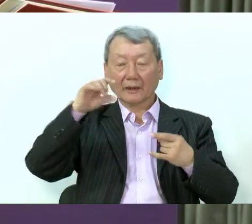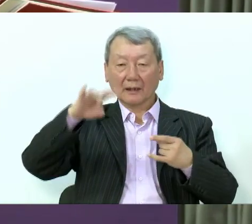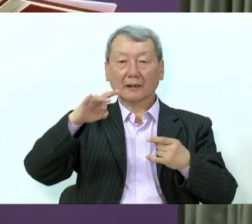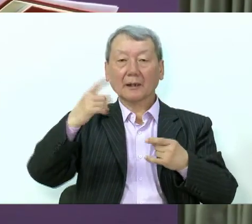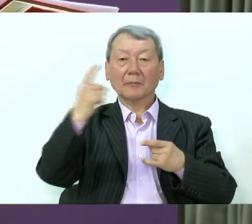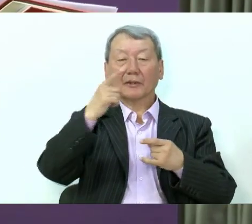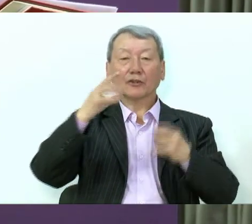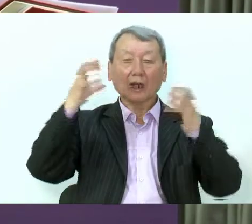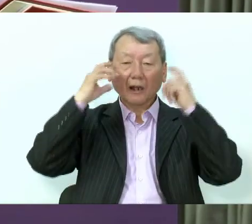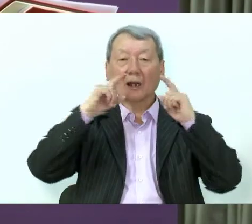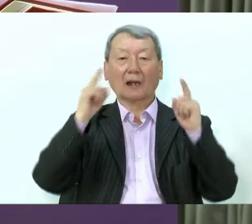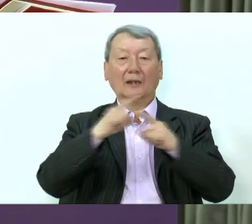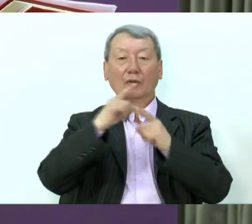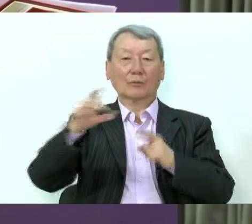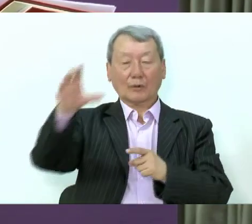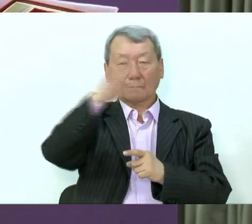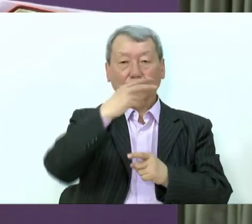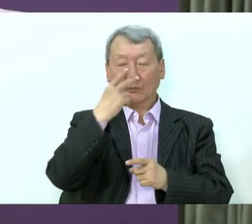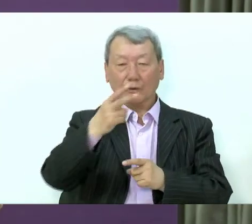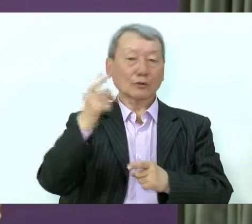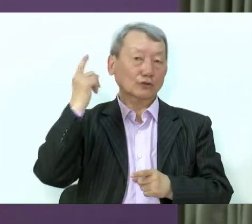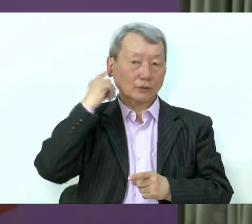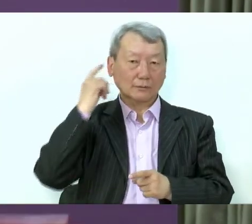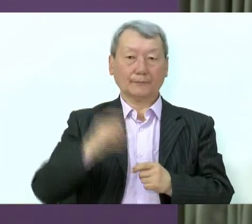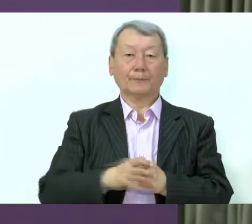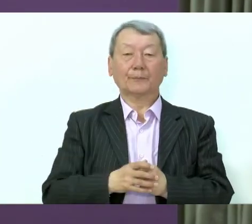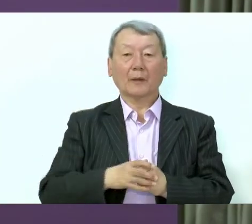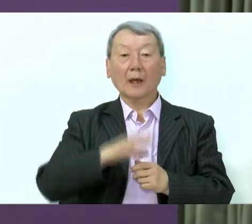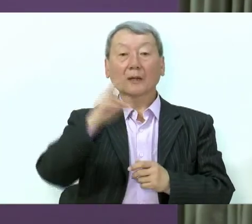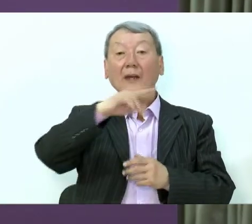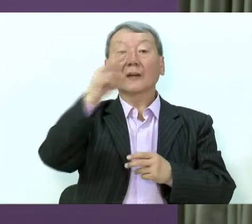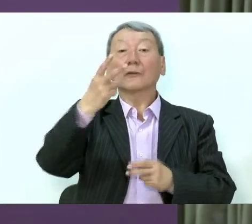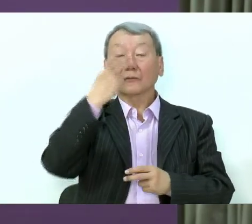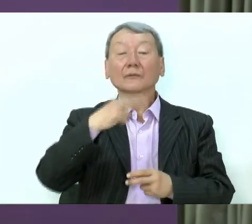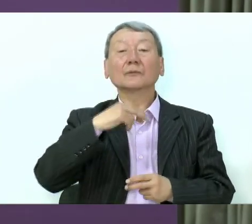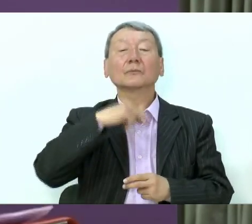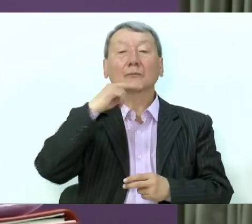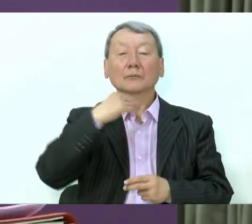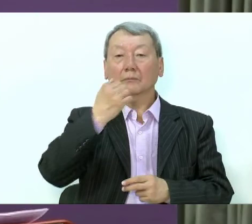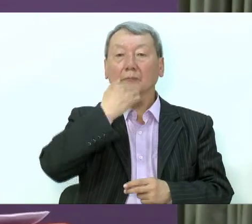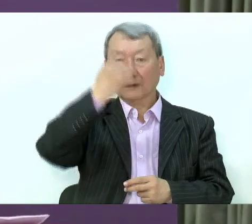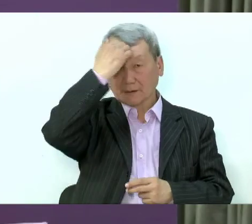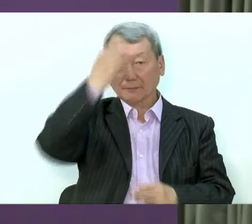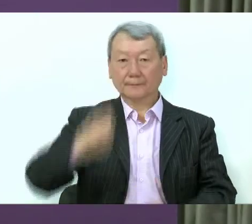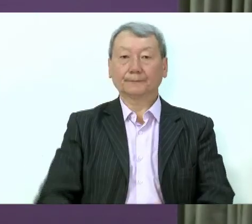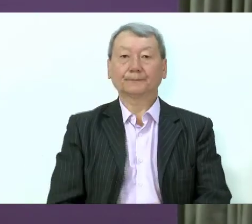ЛТР жана биринчи радионун баракчаларынан көрүп уга алдыңыздар. Көңүл бургандарыңыздарга рахмат.